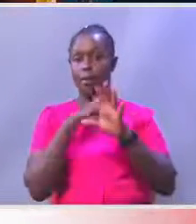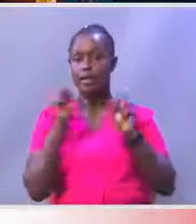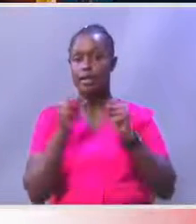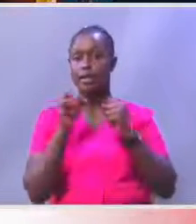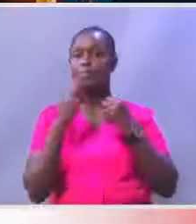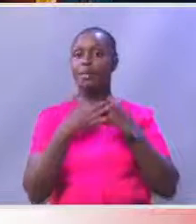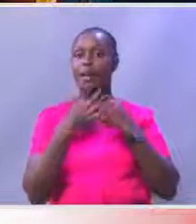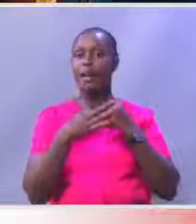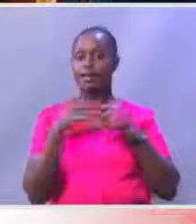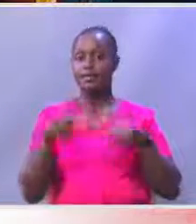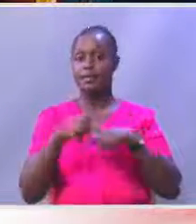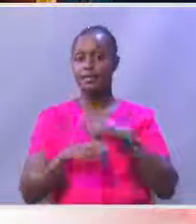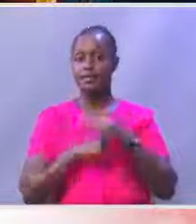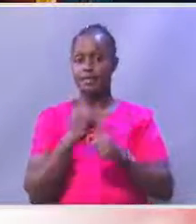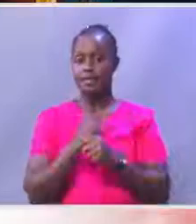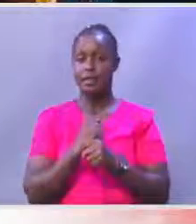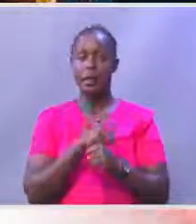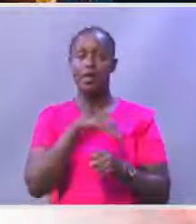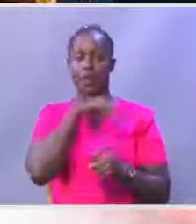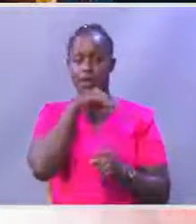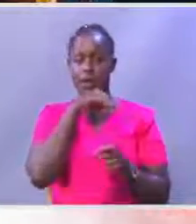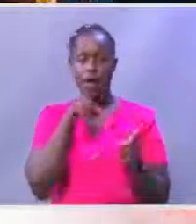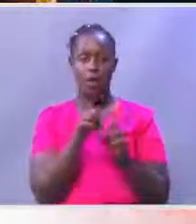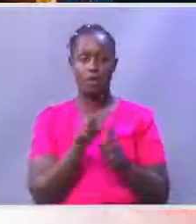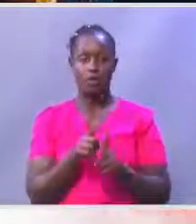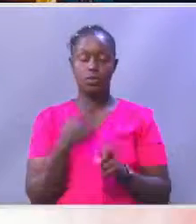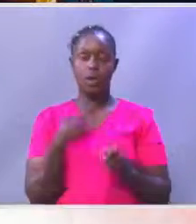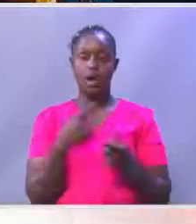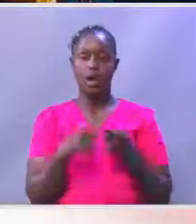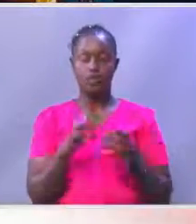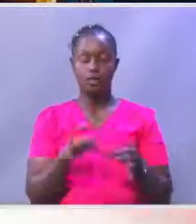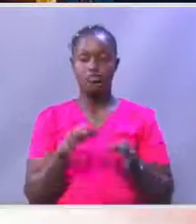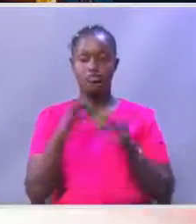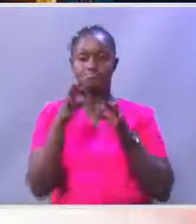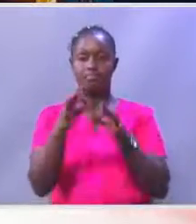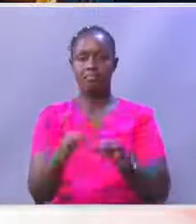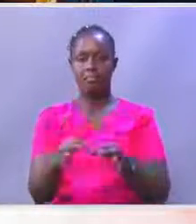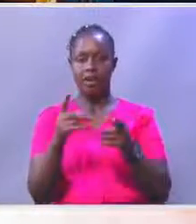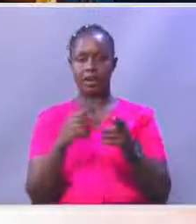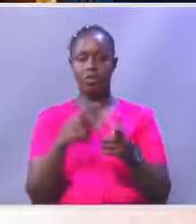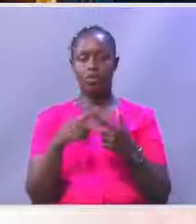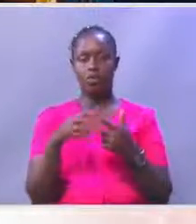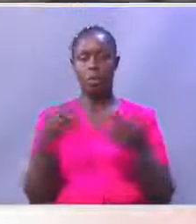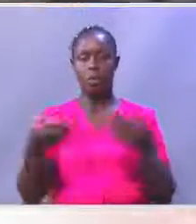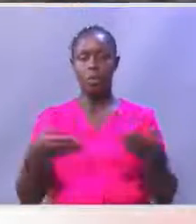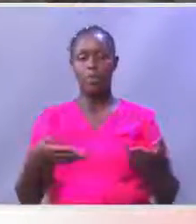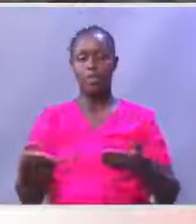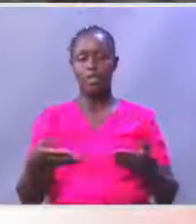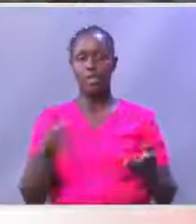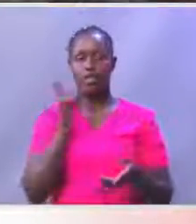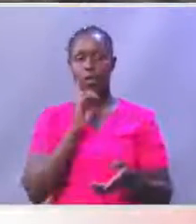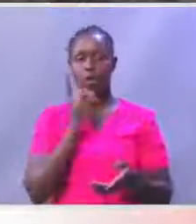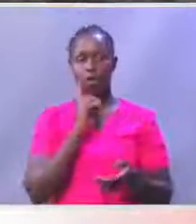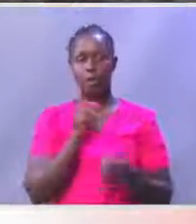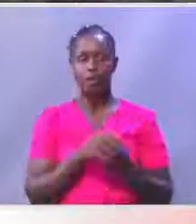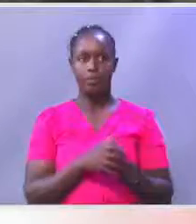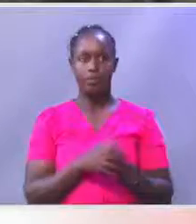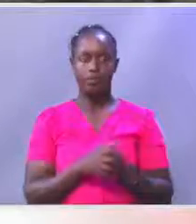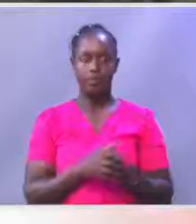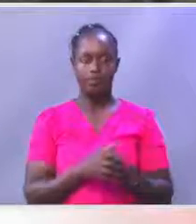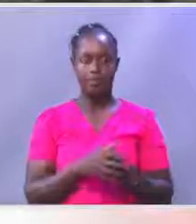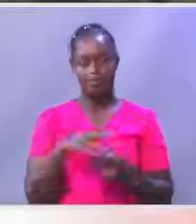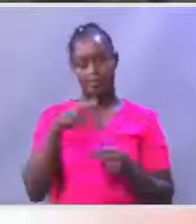mwaka huu, Odinga hata hivyo ameahirisha ziara yake katika kaunti ya Busia hapo kesho. Primary,